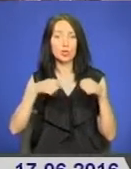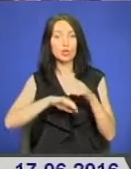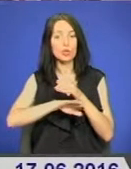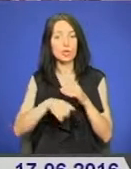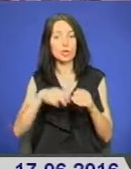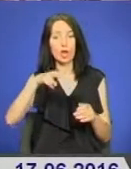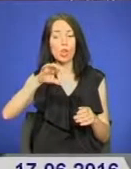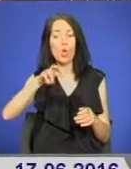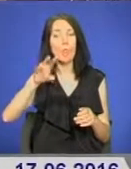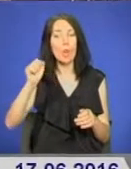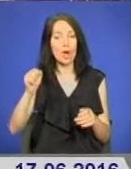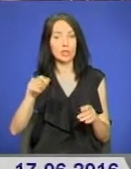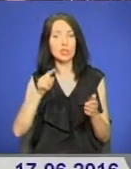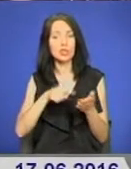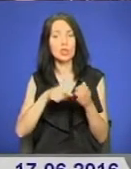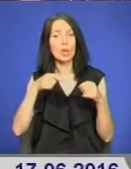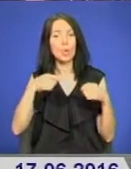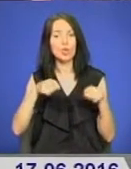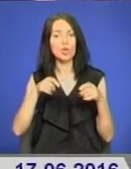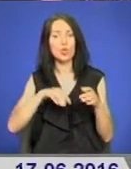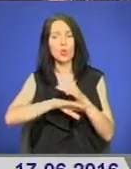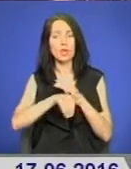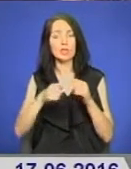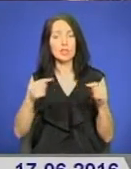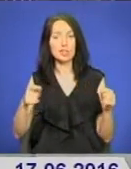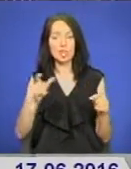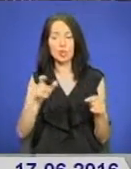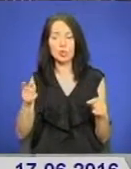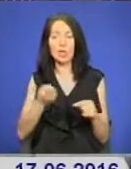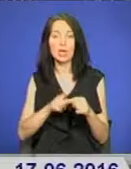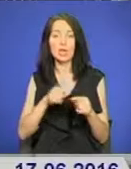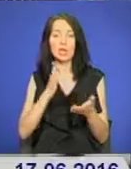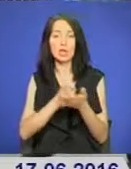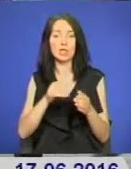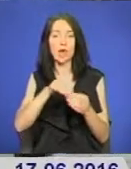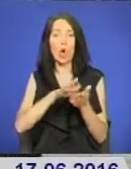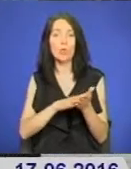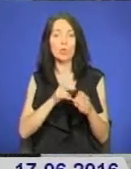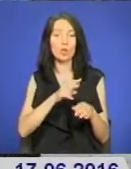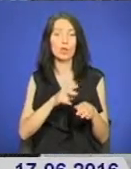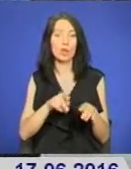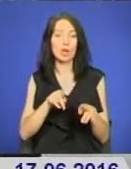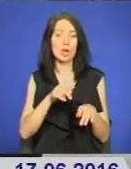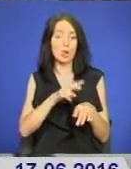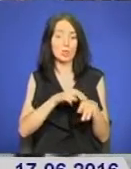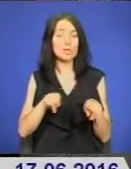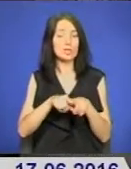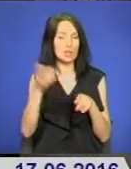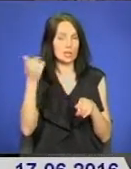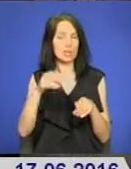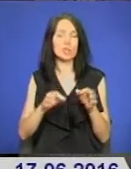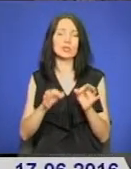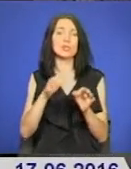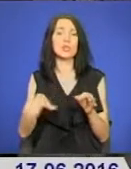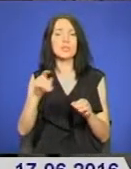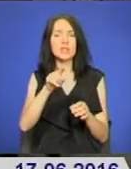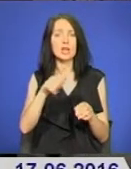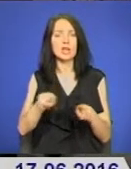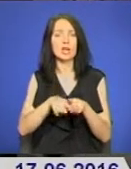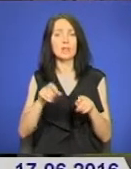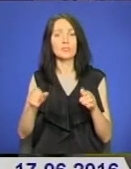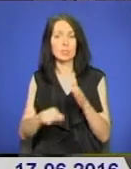Ломбарди, точки продажу крадених речей, людей, які перебувають на обліку у поліції, та раніше судимих. Усіх їх та злочинців перевіряють